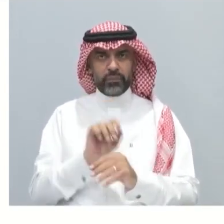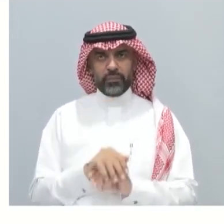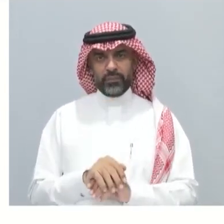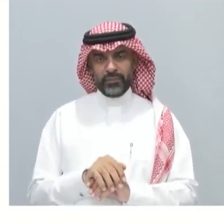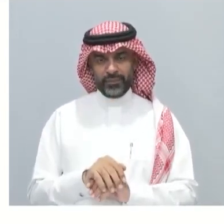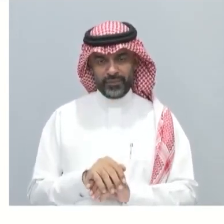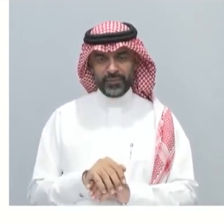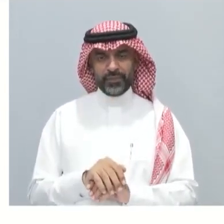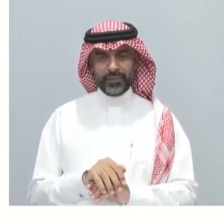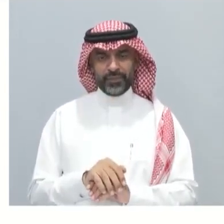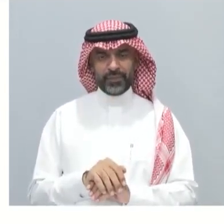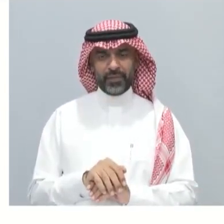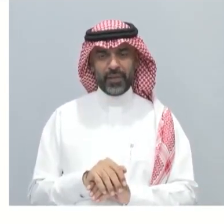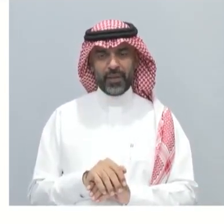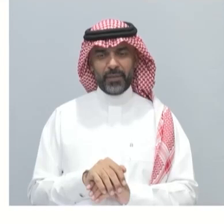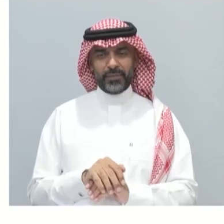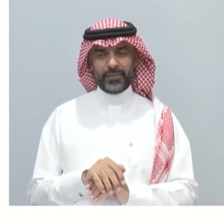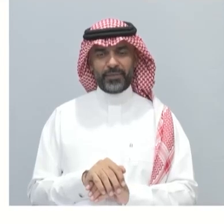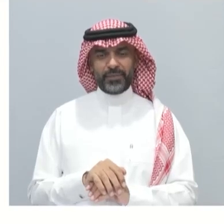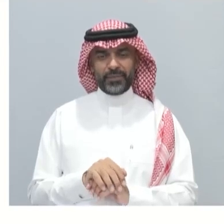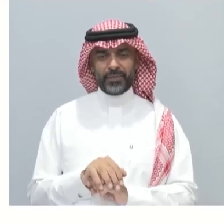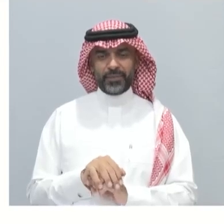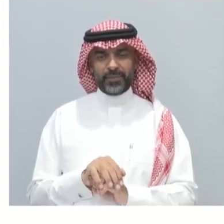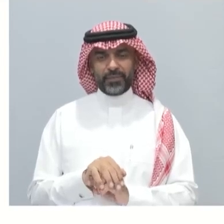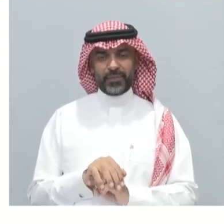الكلابات غالبا ما تتصل